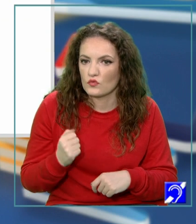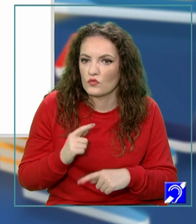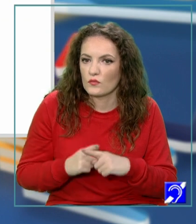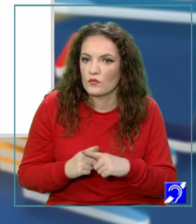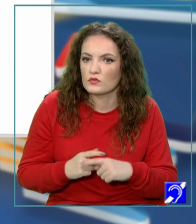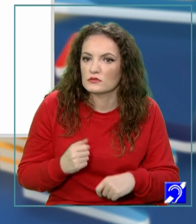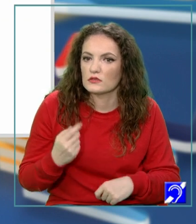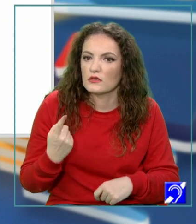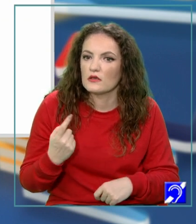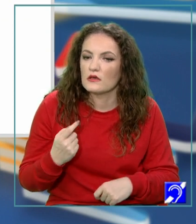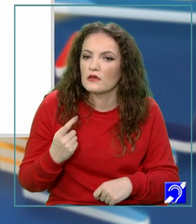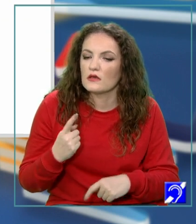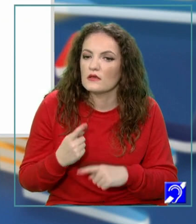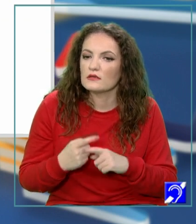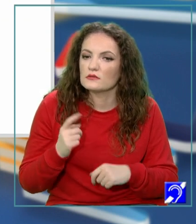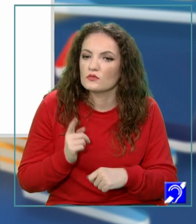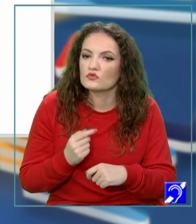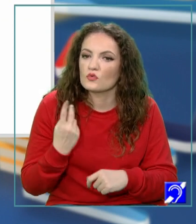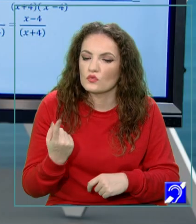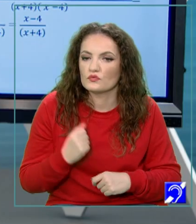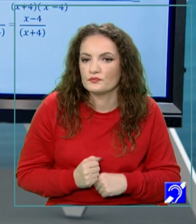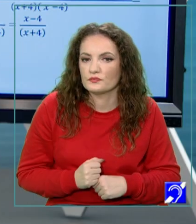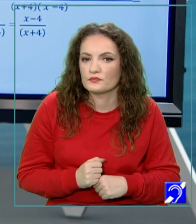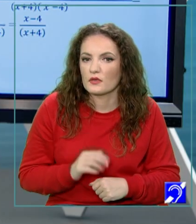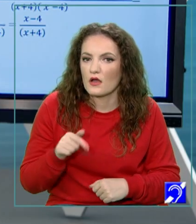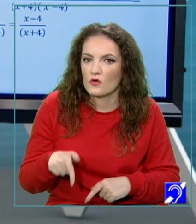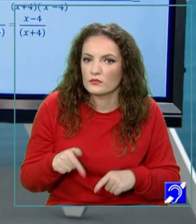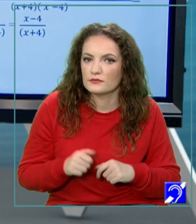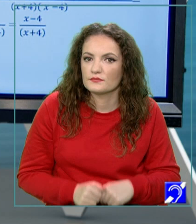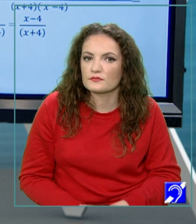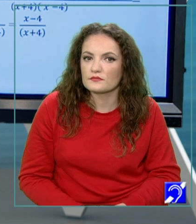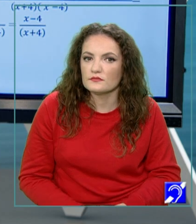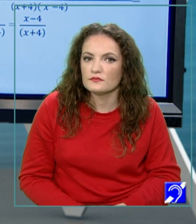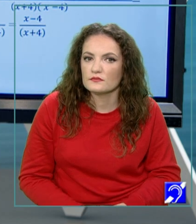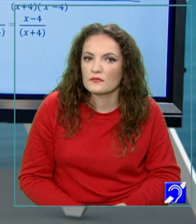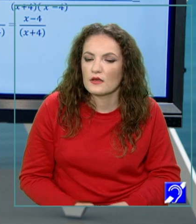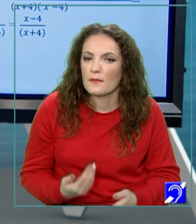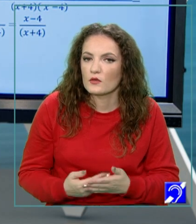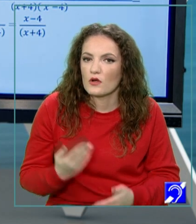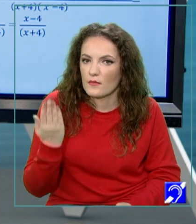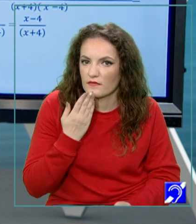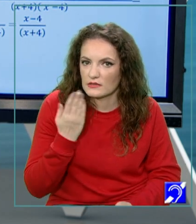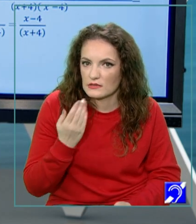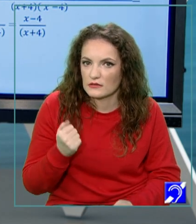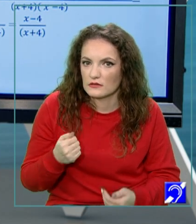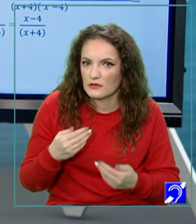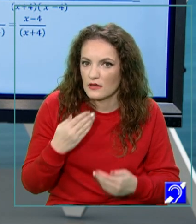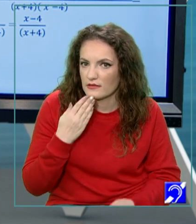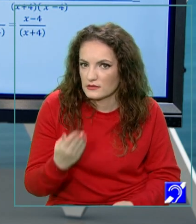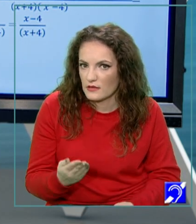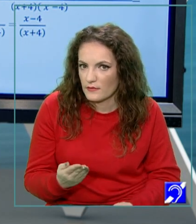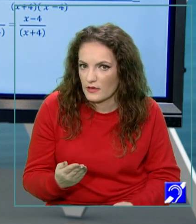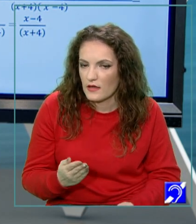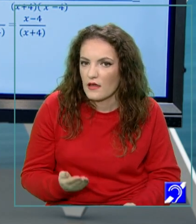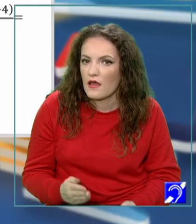final este 8x supra x minus 1 supra x plus 1. Acum, deoarece am învățat câteva exemple, să încercăm să aplicăm